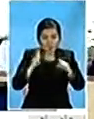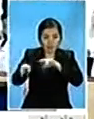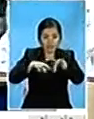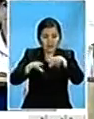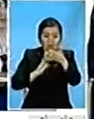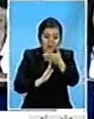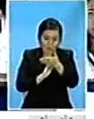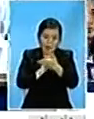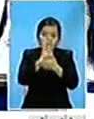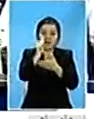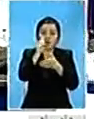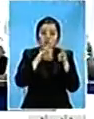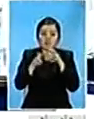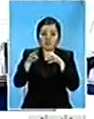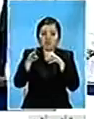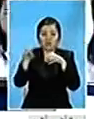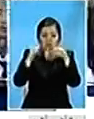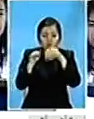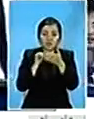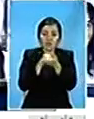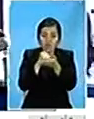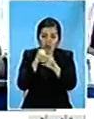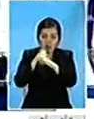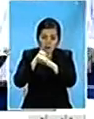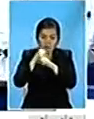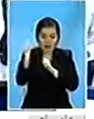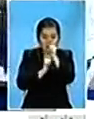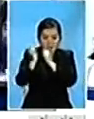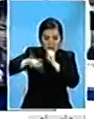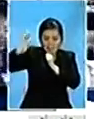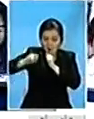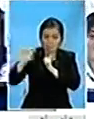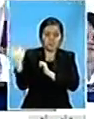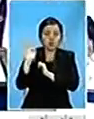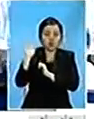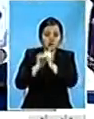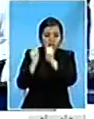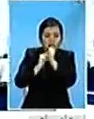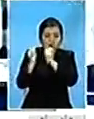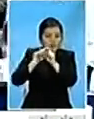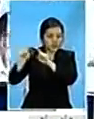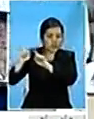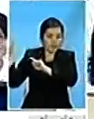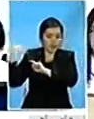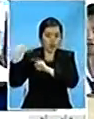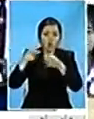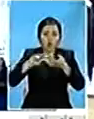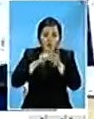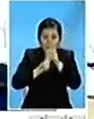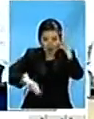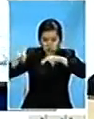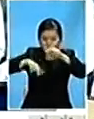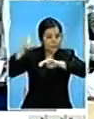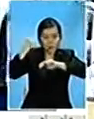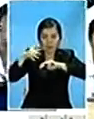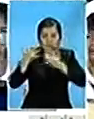การโดยสะดวกมากยิ่งขึ้นไม่จำเป็นที่ต้องมีการแข่งขันไม่จำเป็นที่ต้องมีการประมูลความโปร่งใสหายไปโอกาสใน